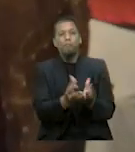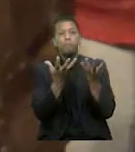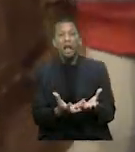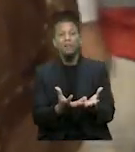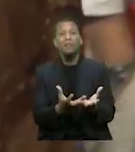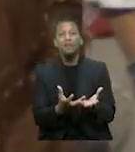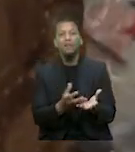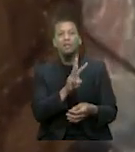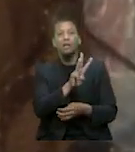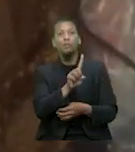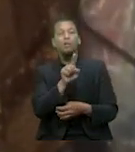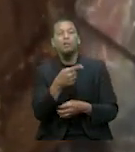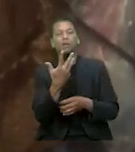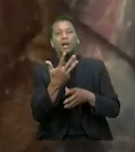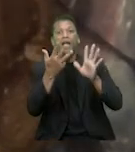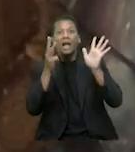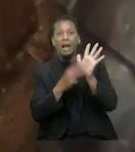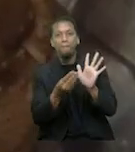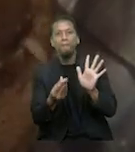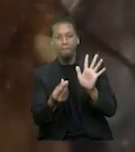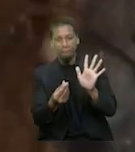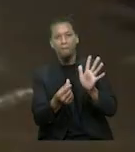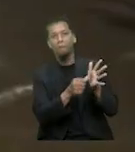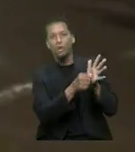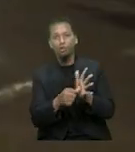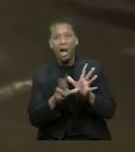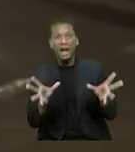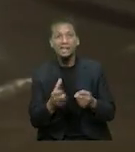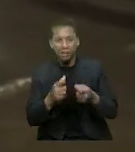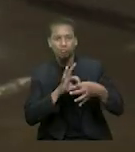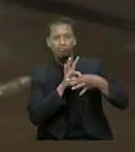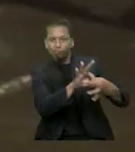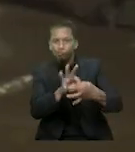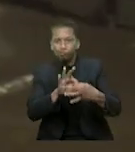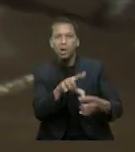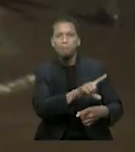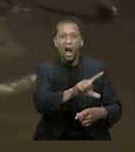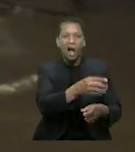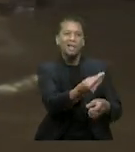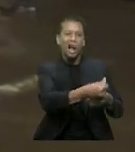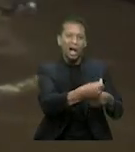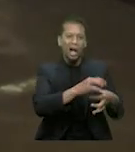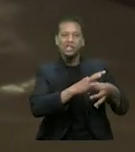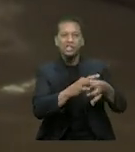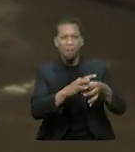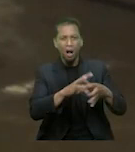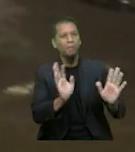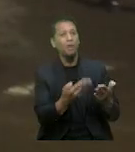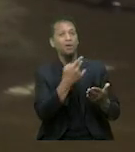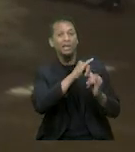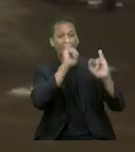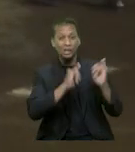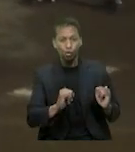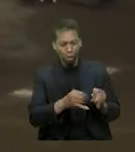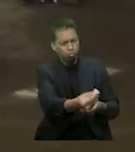rp31,9 miliar bantuan ini merupakan hasil kolaborasi lembaga dana kerjasama pembangunan internasional atau Indonesia